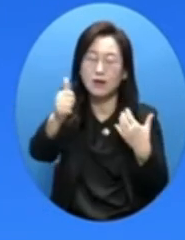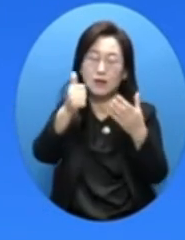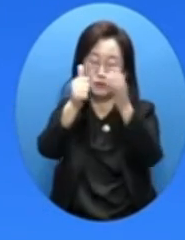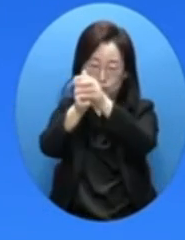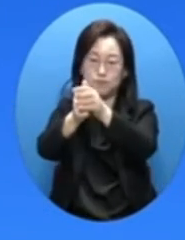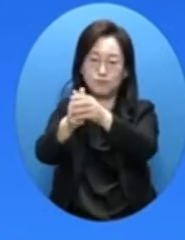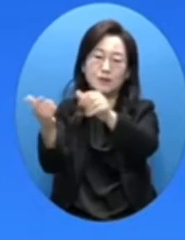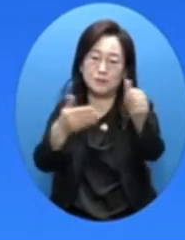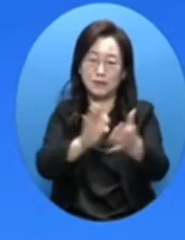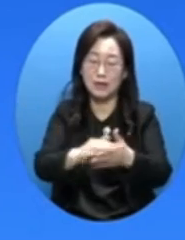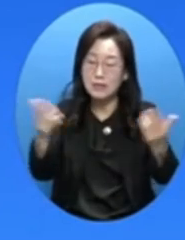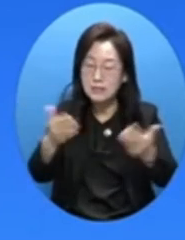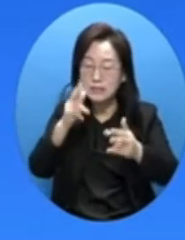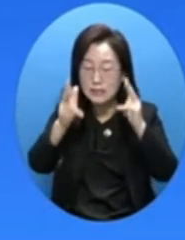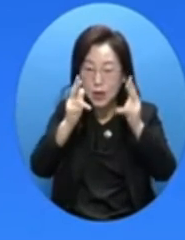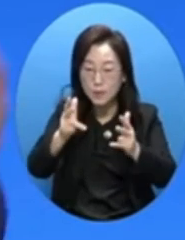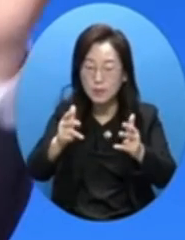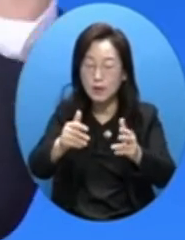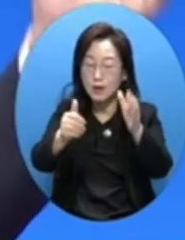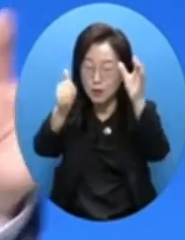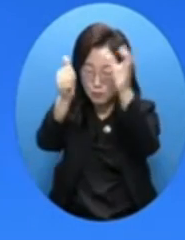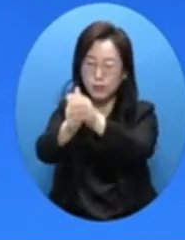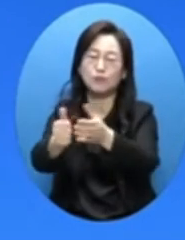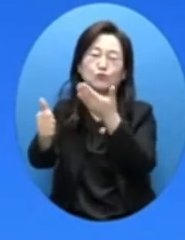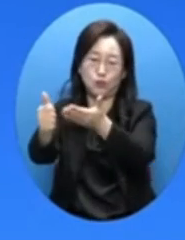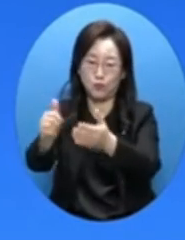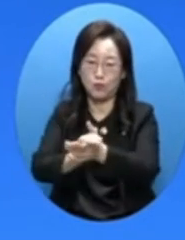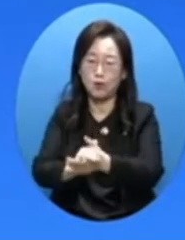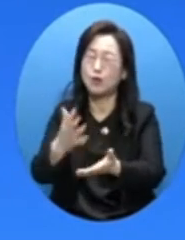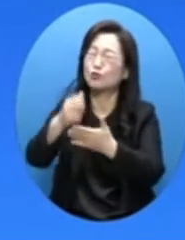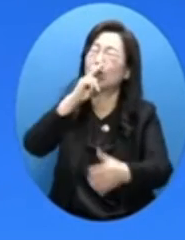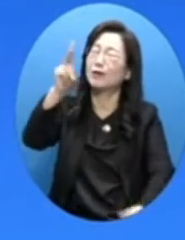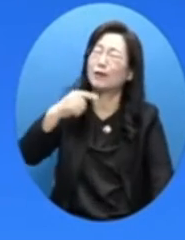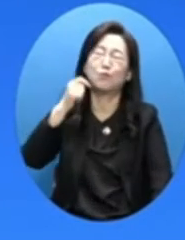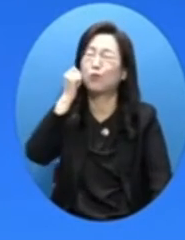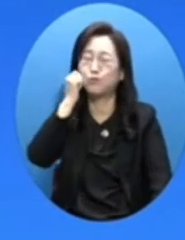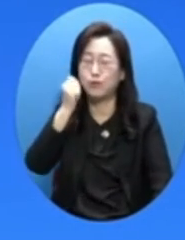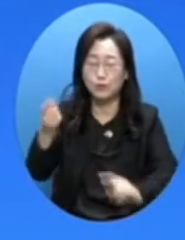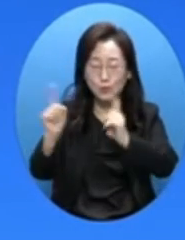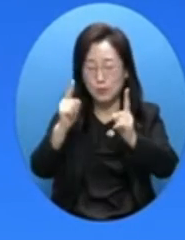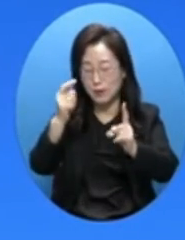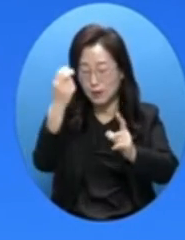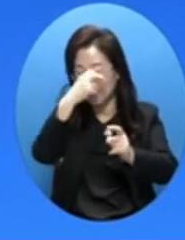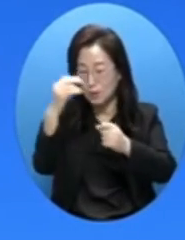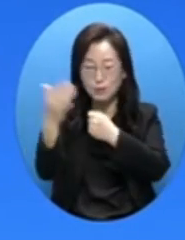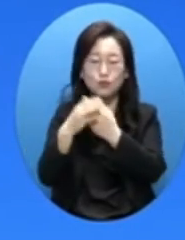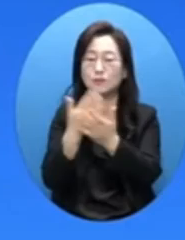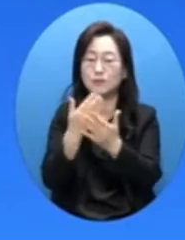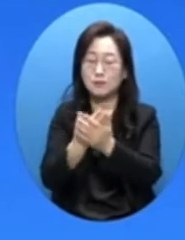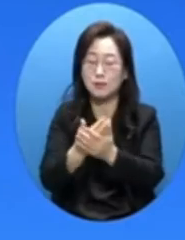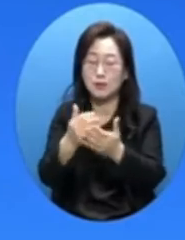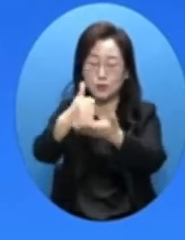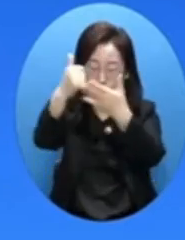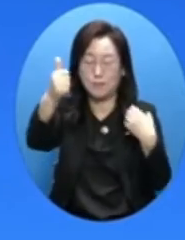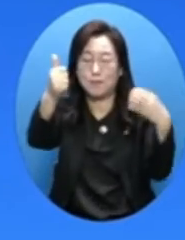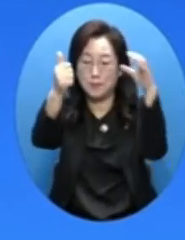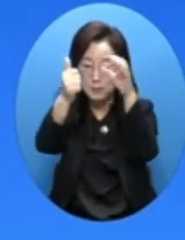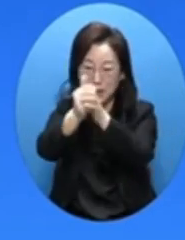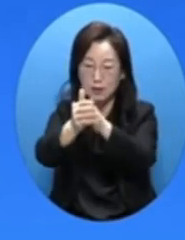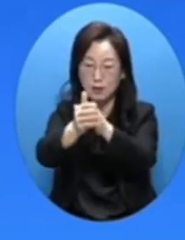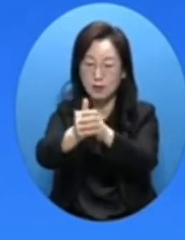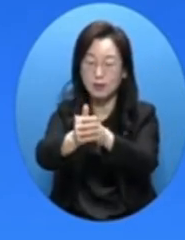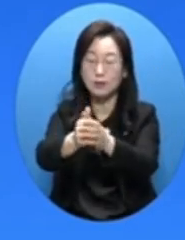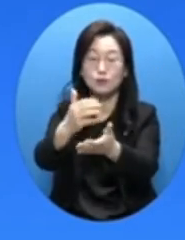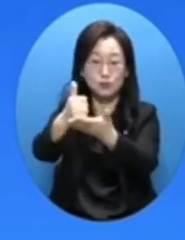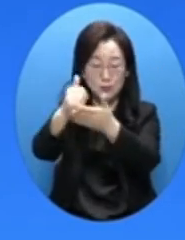문제, 직장의 문제 다 내려놓으시기 바랍니다. 주여 나는 못합니다. 주님 나를 돌봐주옵소서. 주 앞에 내려올 때 주님이 우리의 모든 문제를